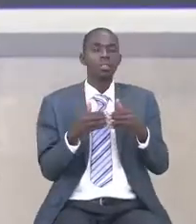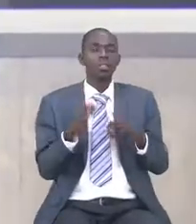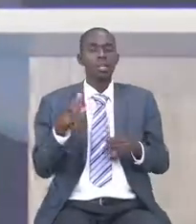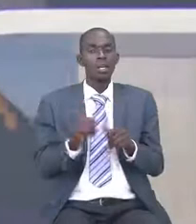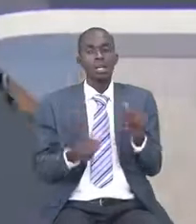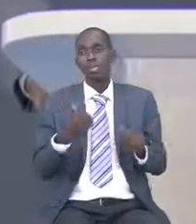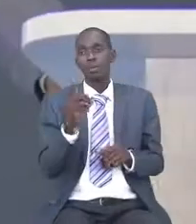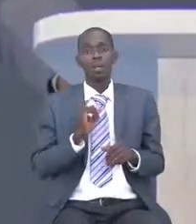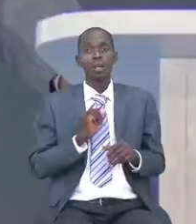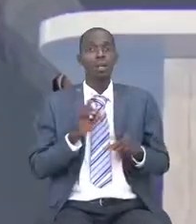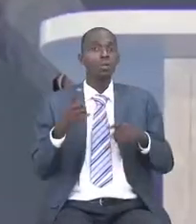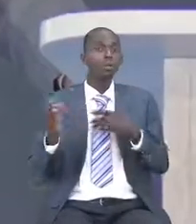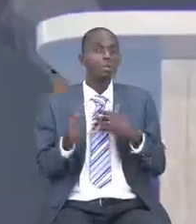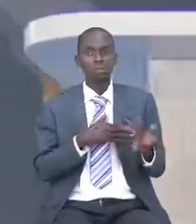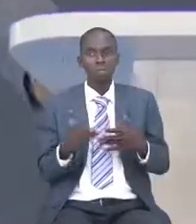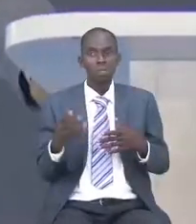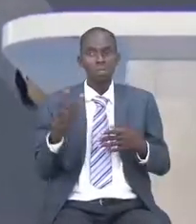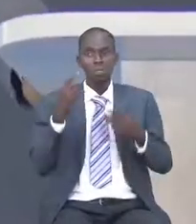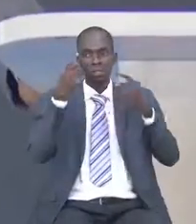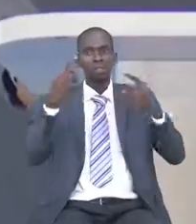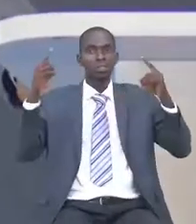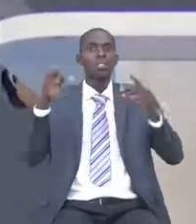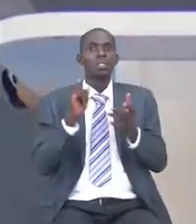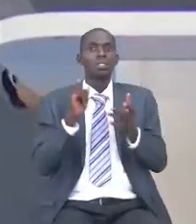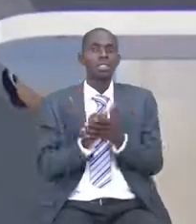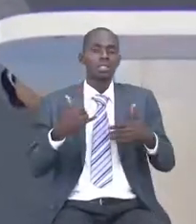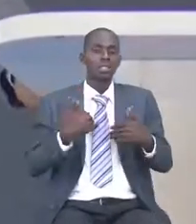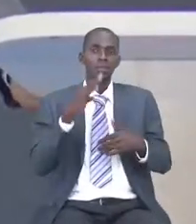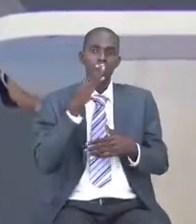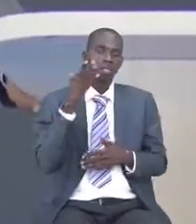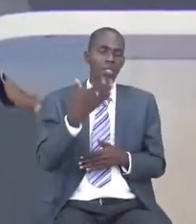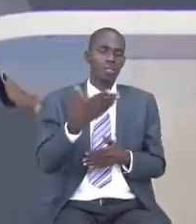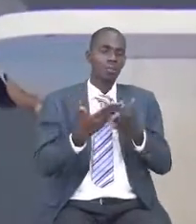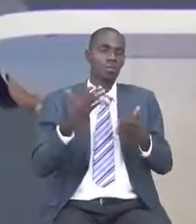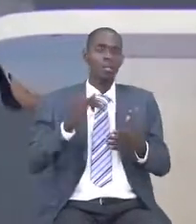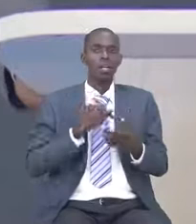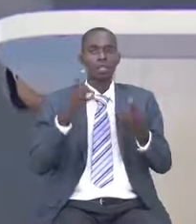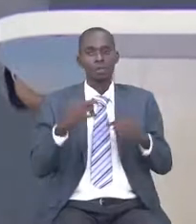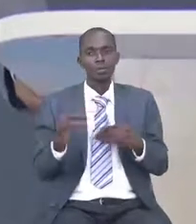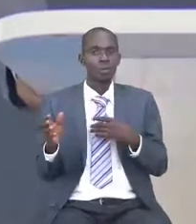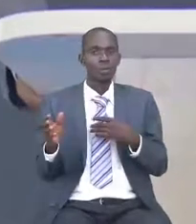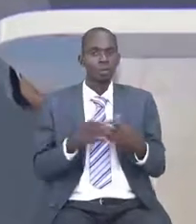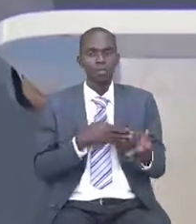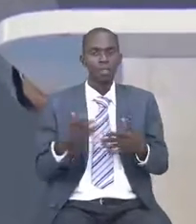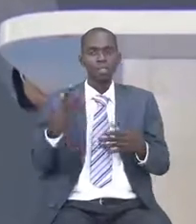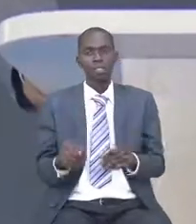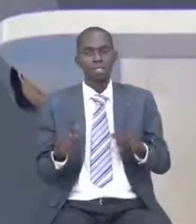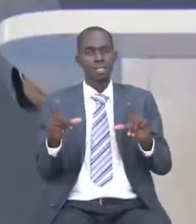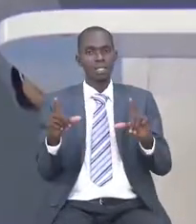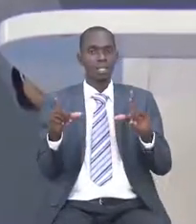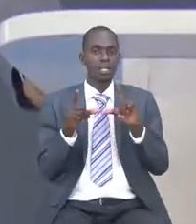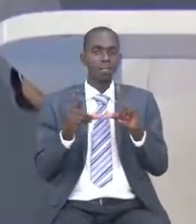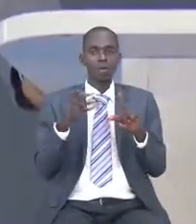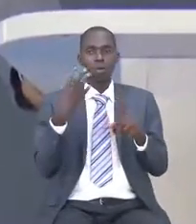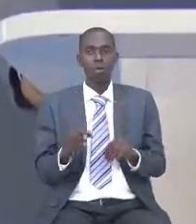je vais mener le jeu. Partout je vais, peu importe le succès qui était là-bas avant que je ne